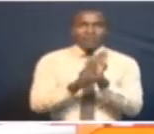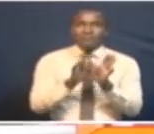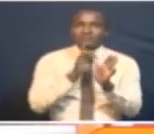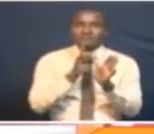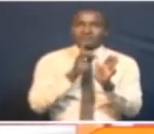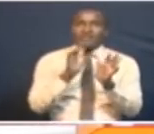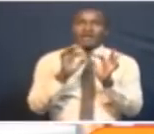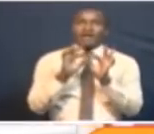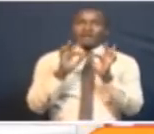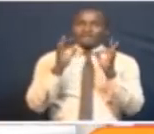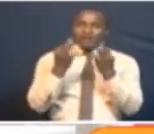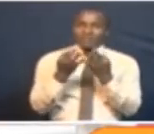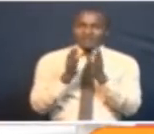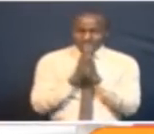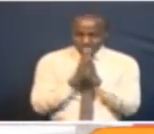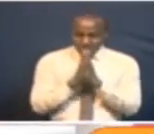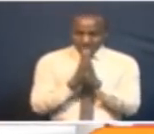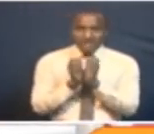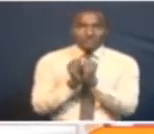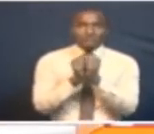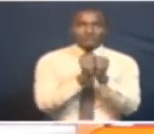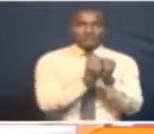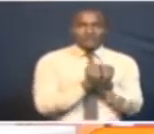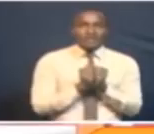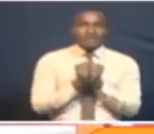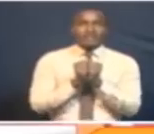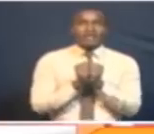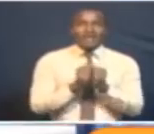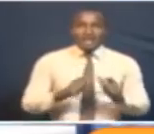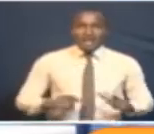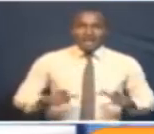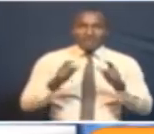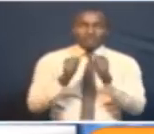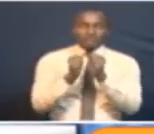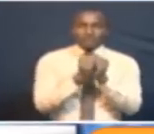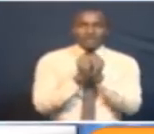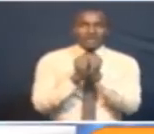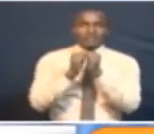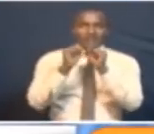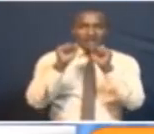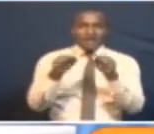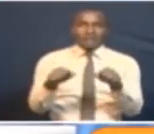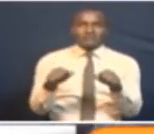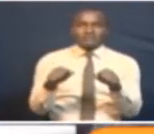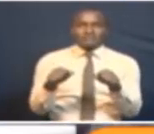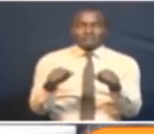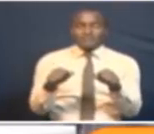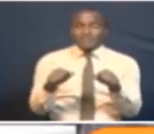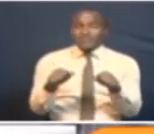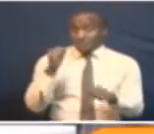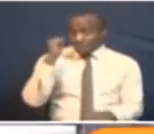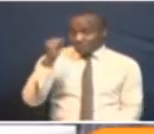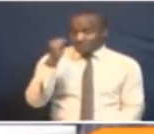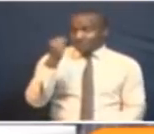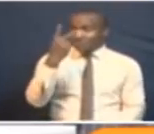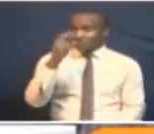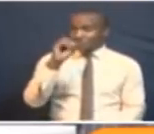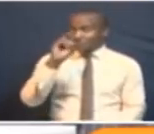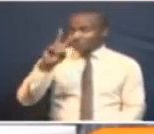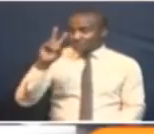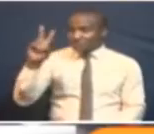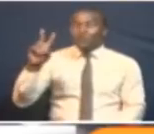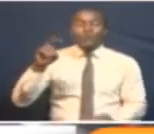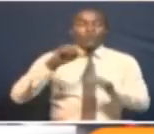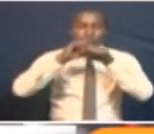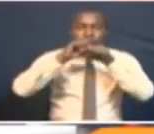ambayo inaomba pamoja ndio inaweza kuishi pamoja. Siasa za mwaka 2022 nazo zikiendelea